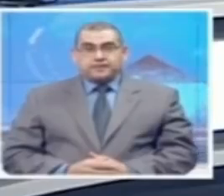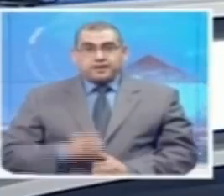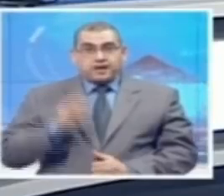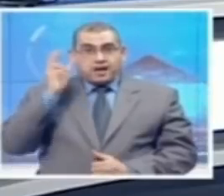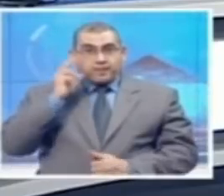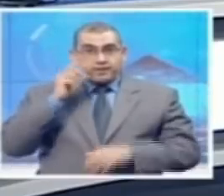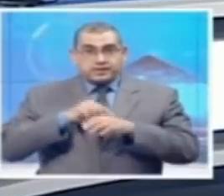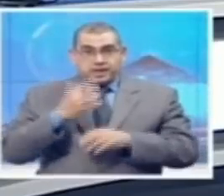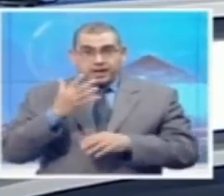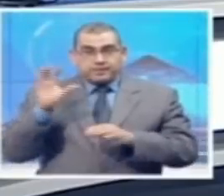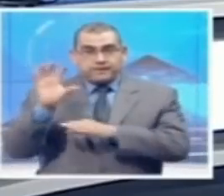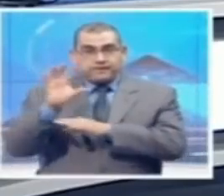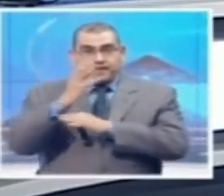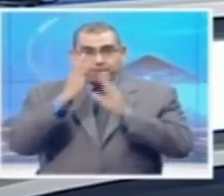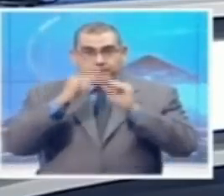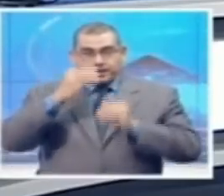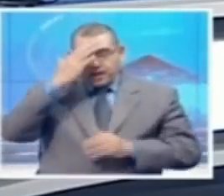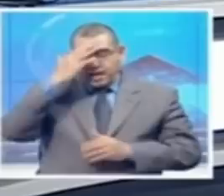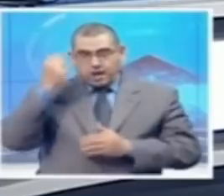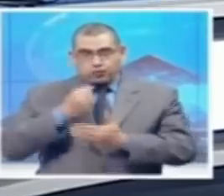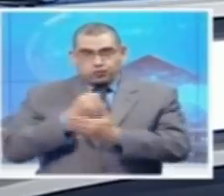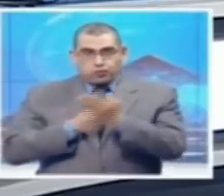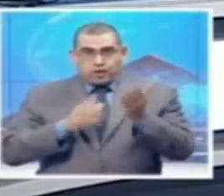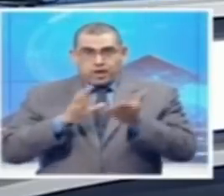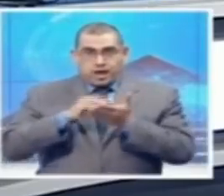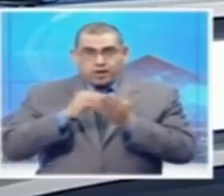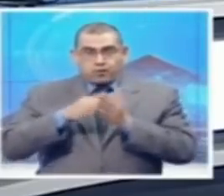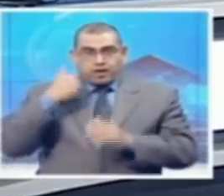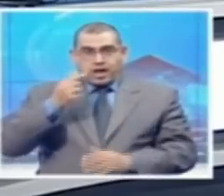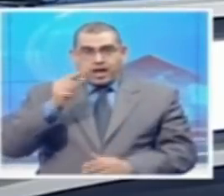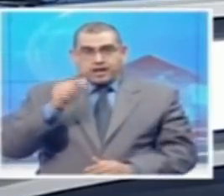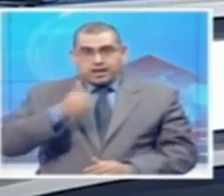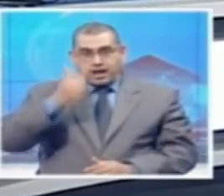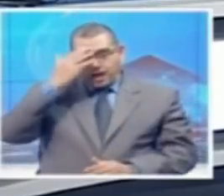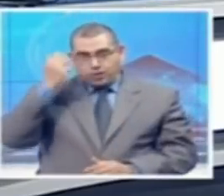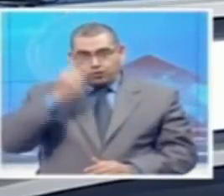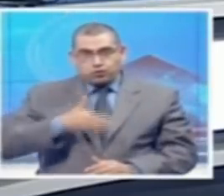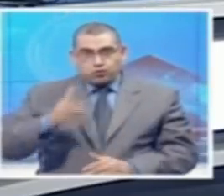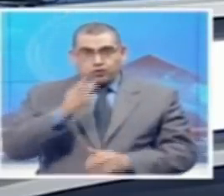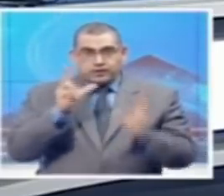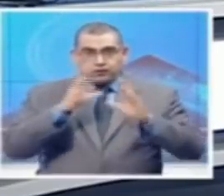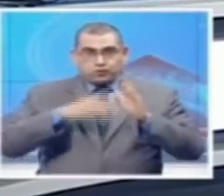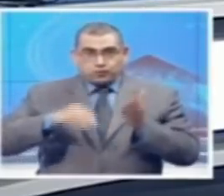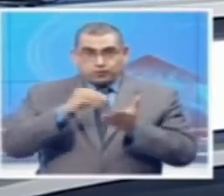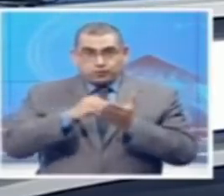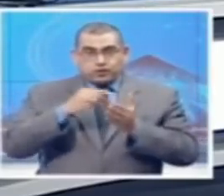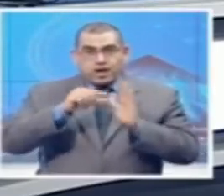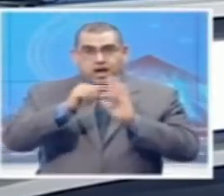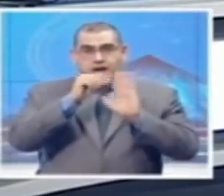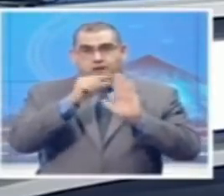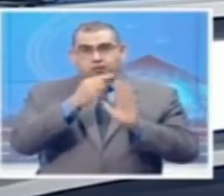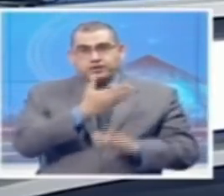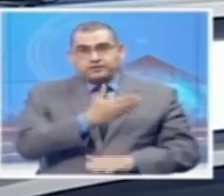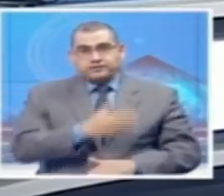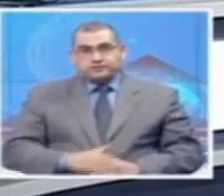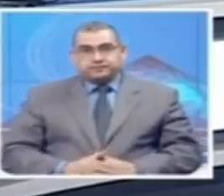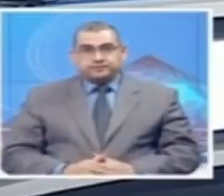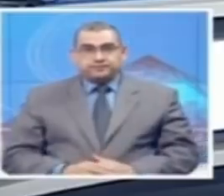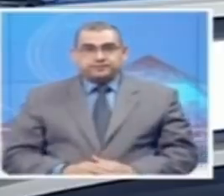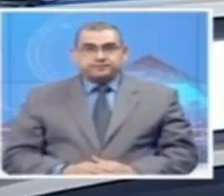النشرة الخامسة من الفضائيات المصرية، مرحبا بحضراتكم ومرحبا بك أبا. أهلا بك محمد وأهلا بكم مشاهدينا، وإلى عناوين الأخبار.